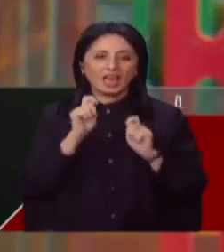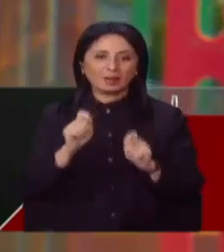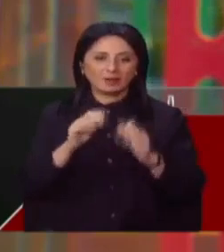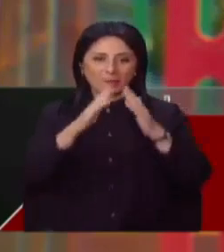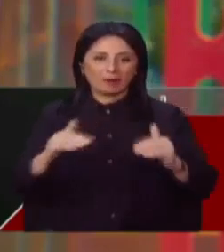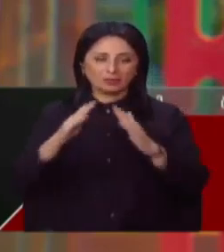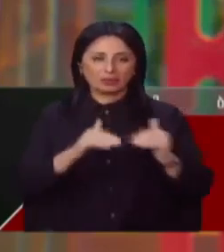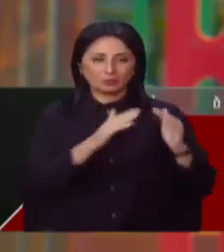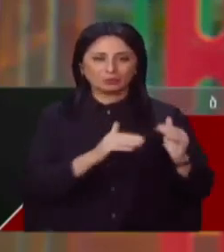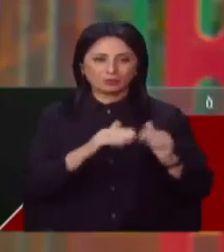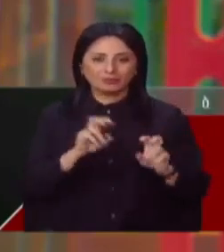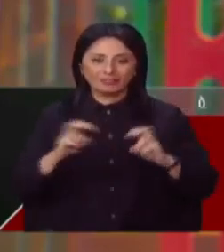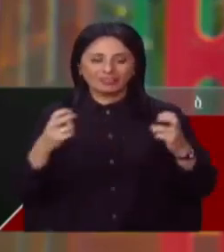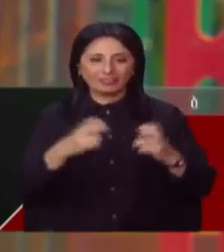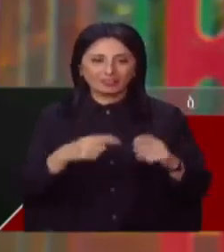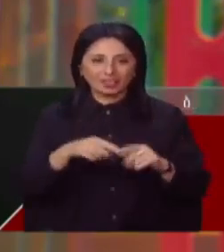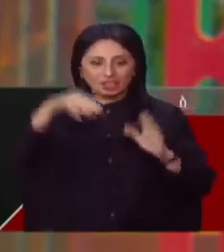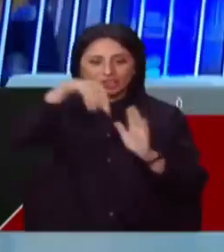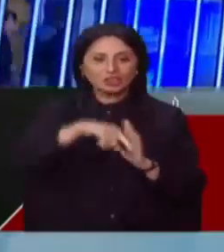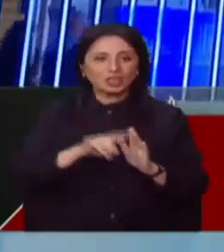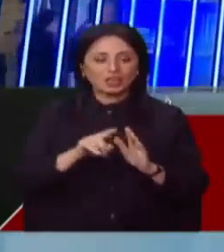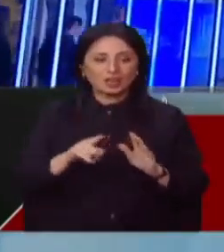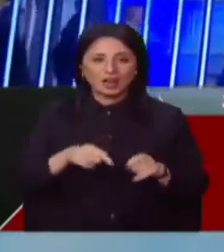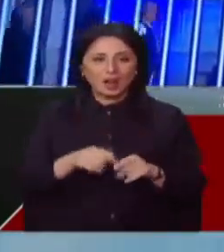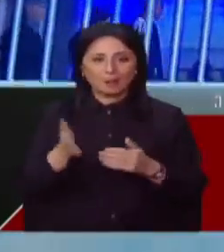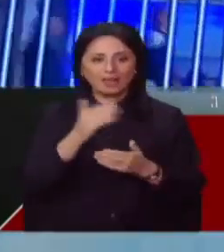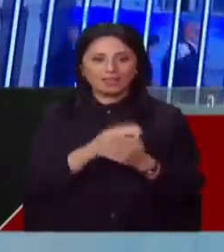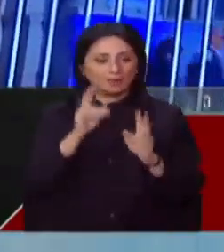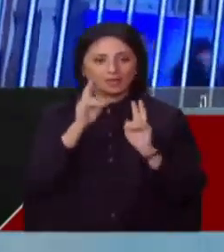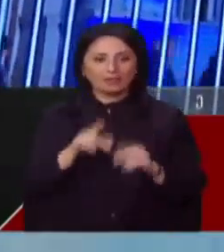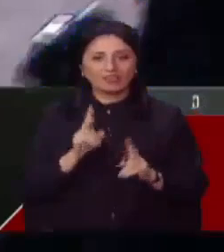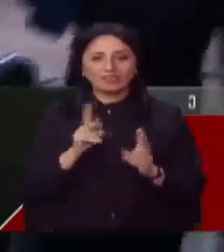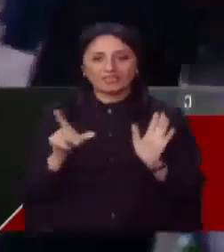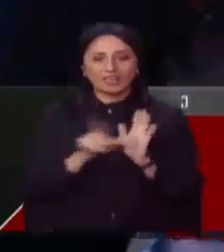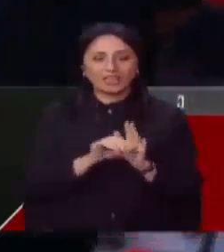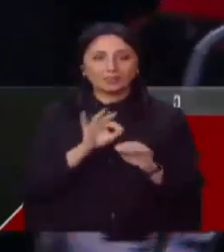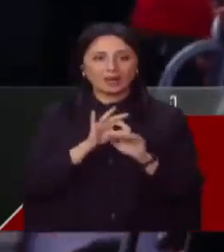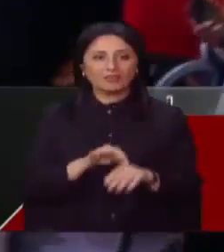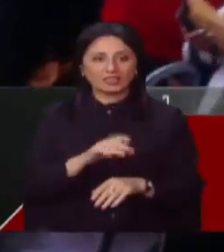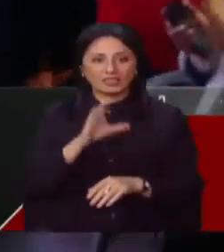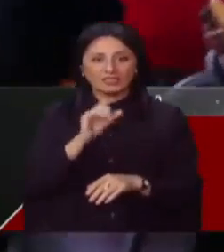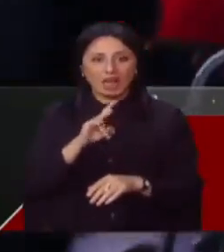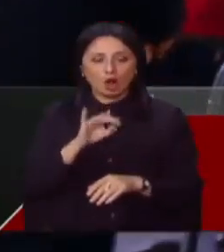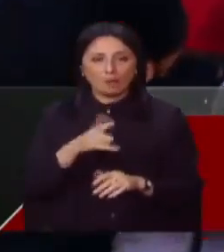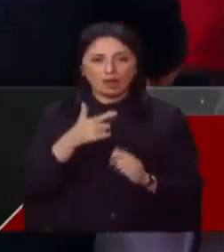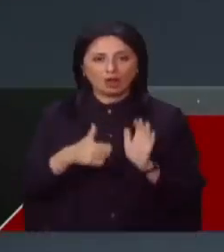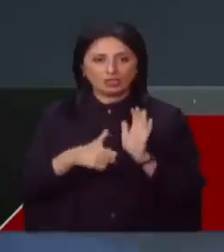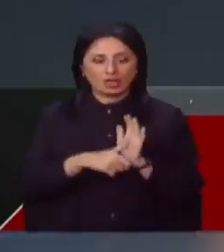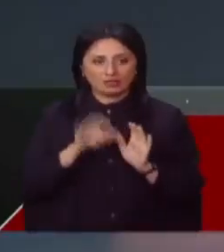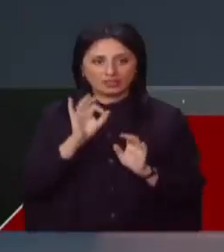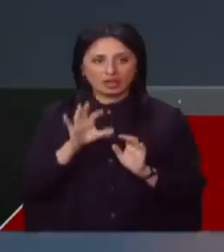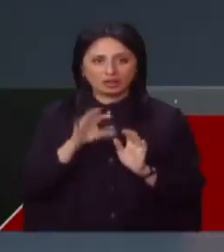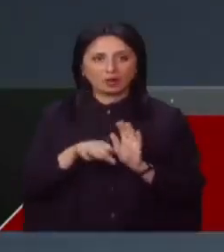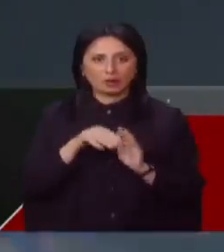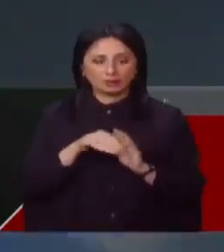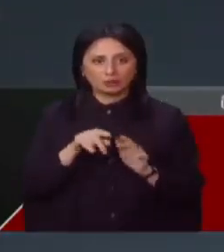ამ ფანჩატურებს. მთავარი არის შიგ თავსი რა არის. ამ ეტაპზე უცნობია, ვისთან ერთად გაუწევს სალომე ზურაბიშვილი 26 ოქტომბრის